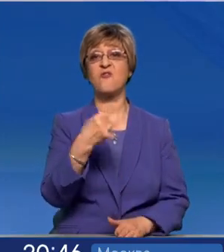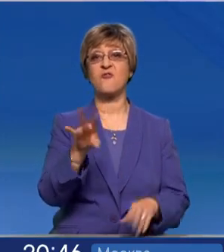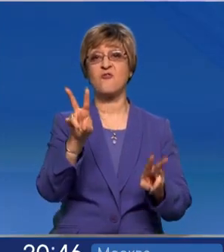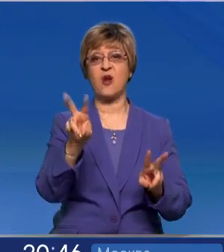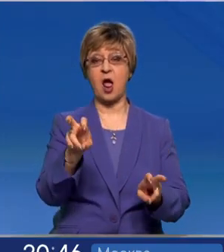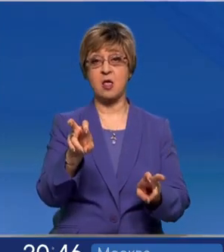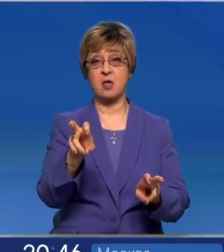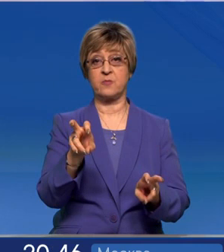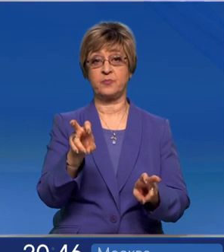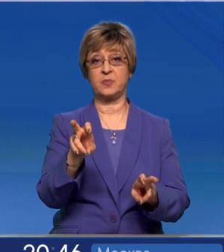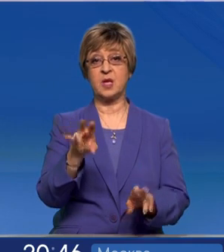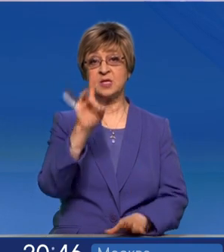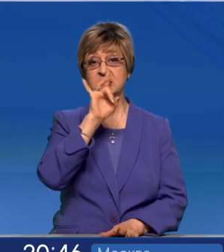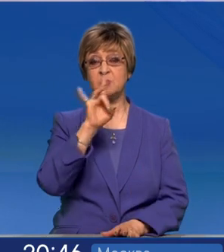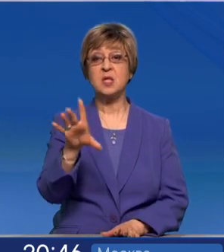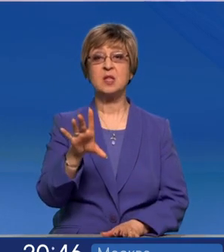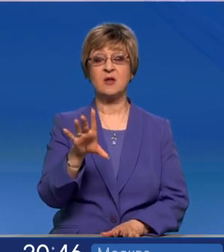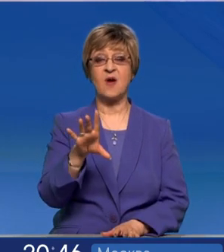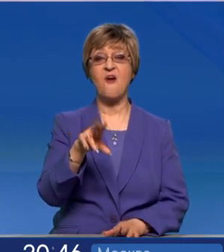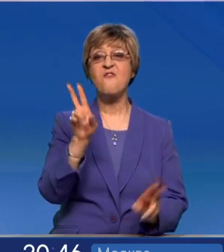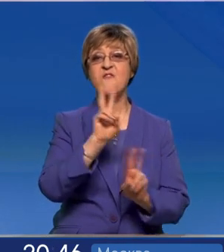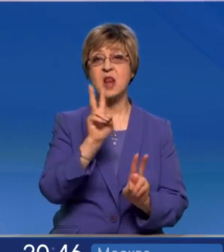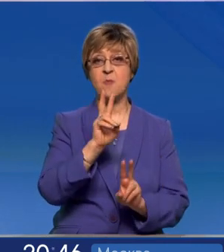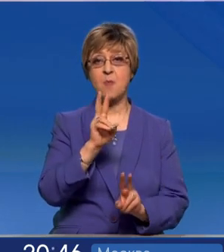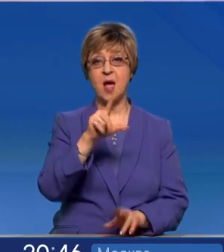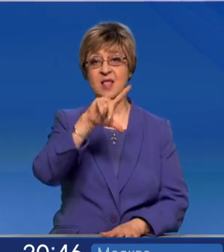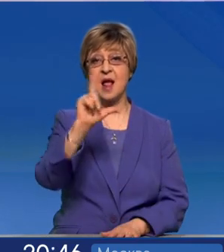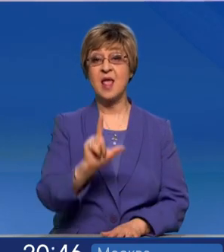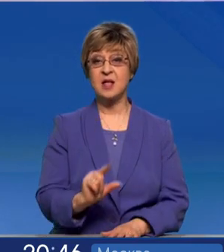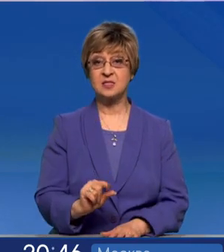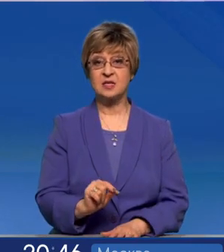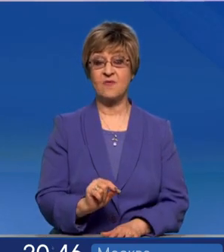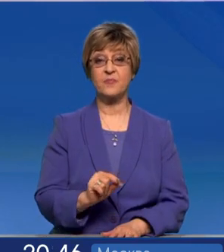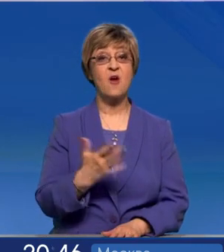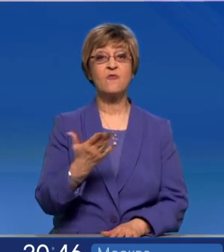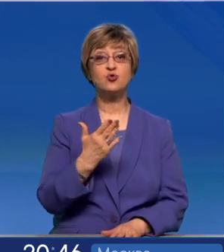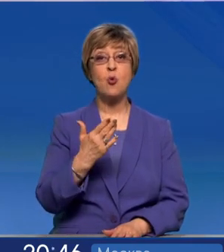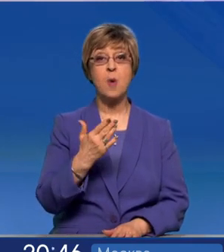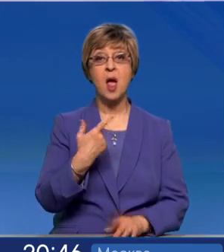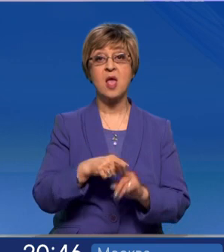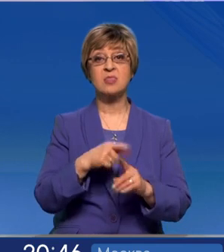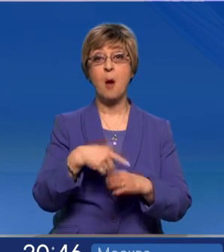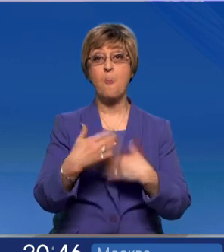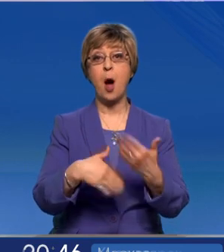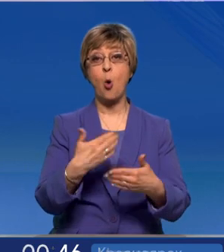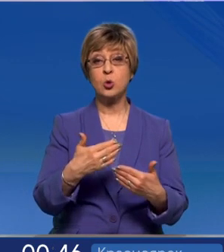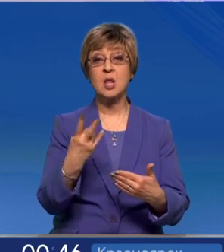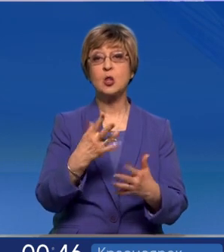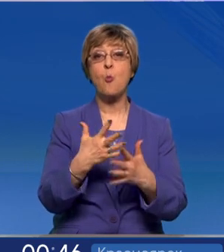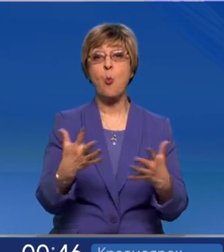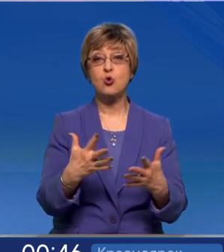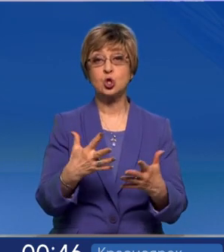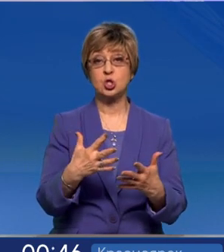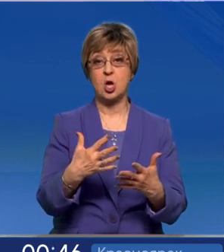вот это название знаменитого итальянского фильма 70-х еще годов, он состоит в том, что нужно больше потреблять, и потребление нужно,